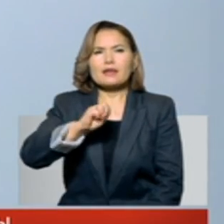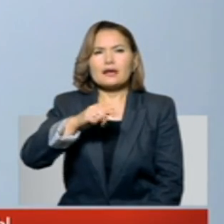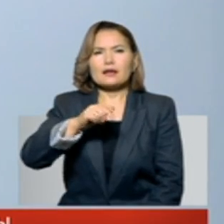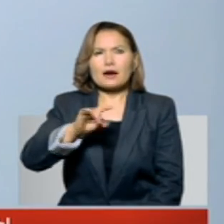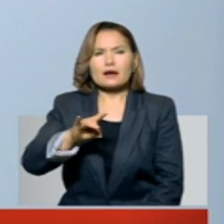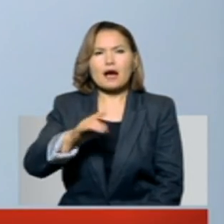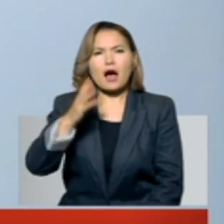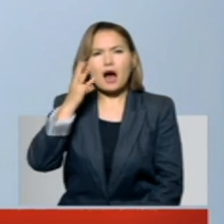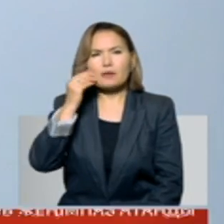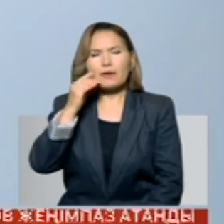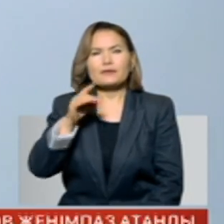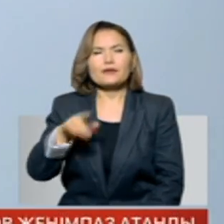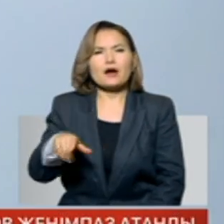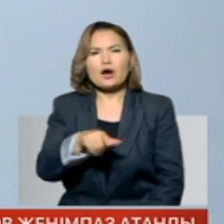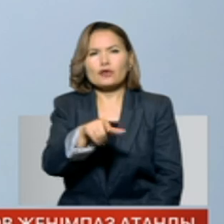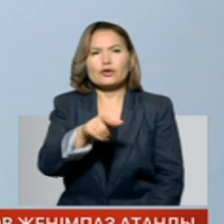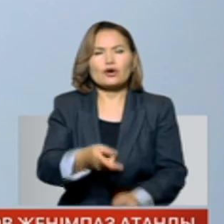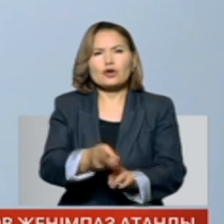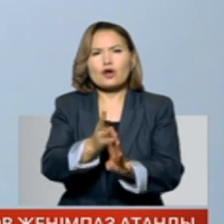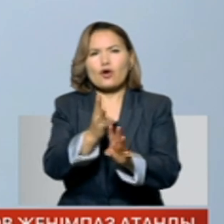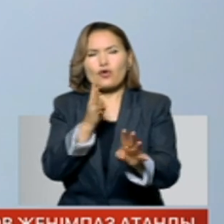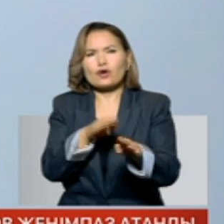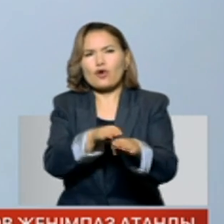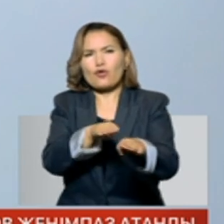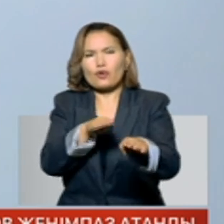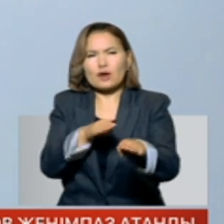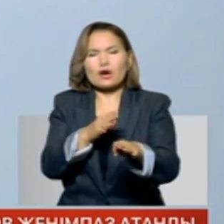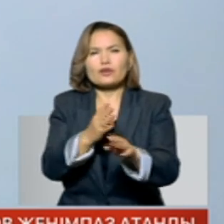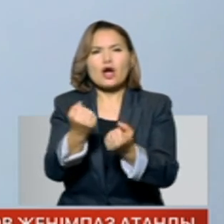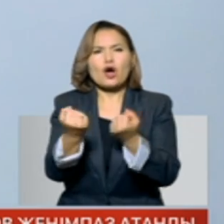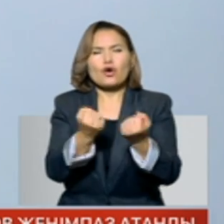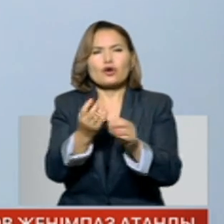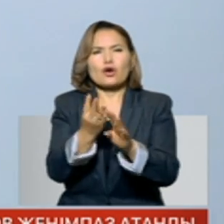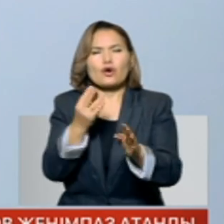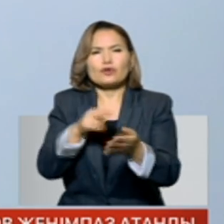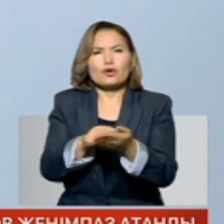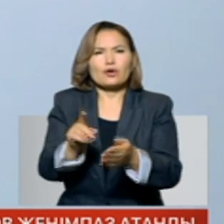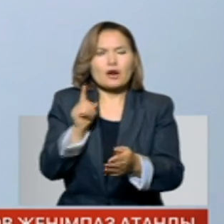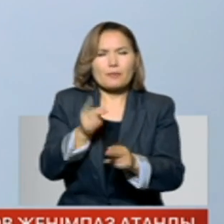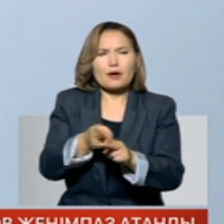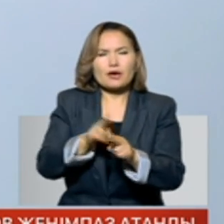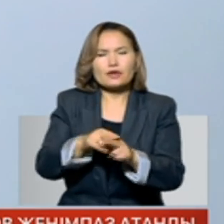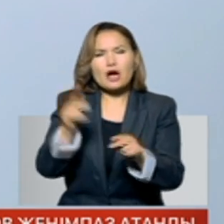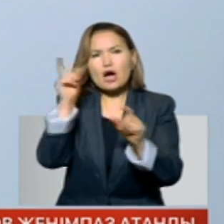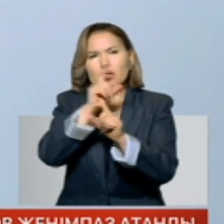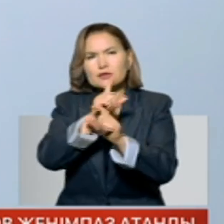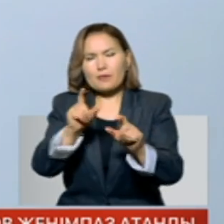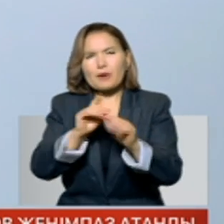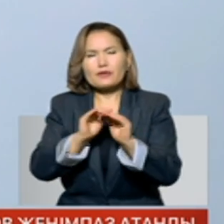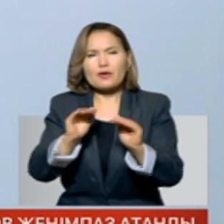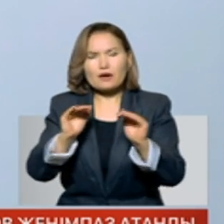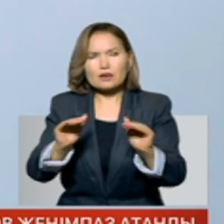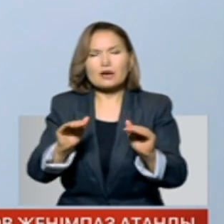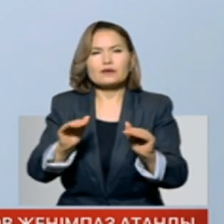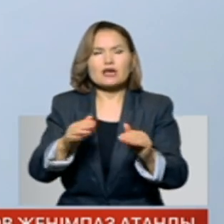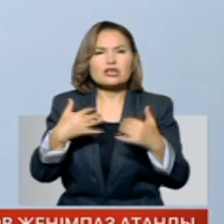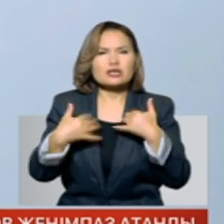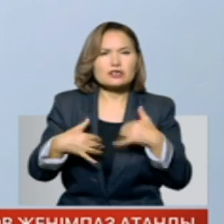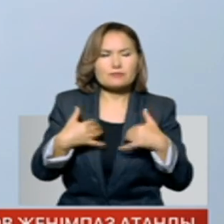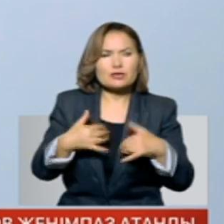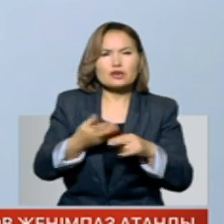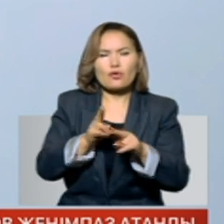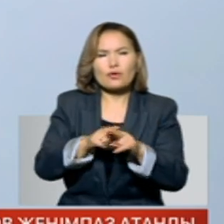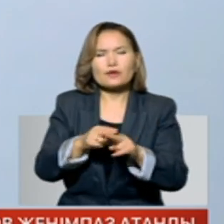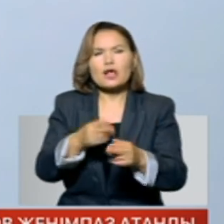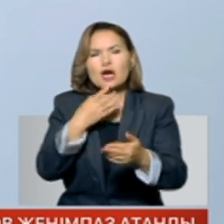Талғар Алматы тасжолында бүгін ұзын сонар көлік кептелісі болды. Жұмысқа сабаққа асыққандар көліктерінен түсіп қалаға жаяу жеткен.